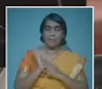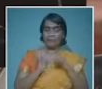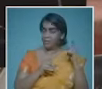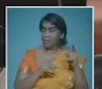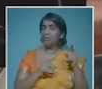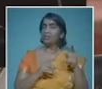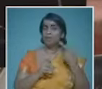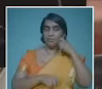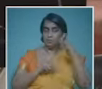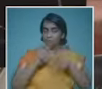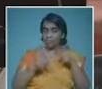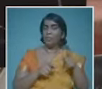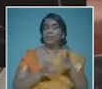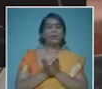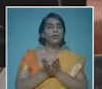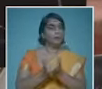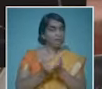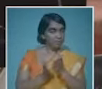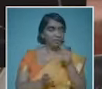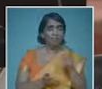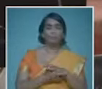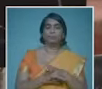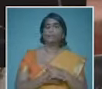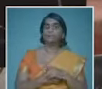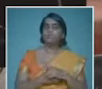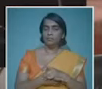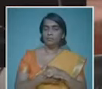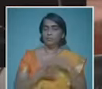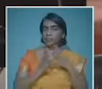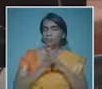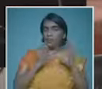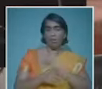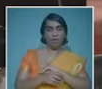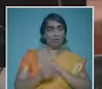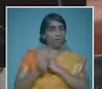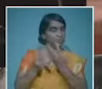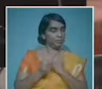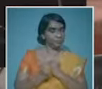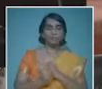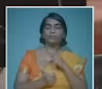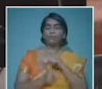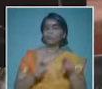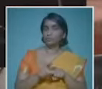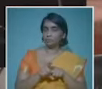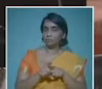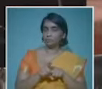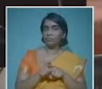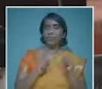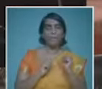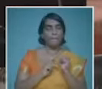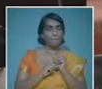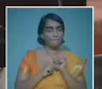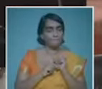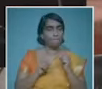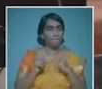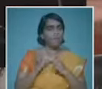பண்டங்கள் கப்பல் சேவை என்பனவையும் எமக்கு பாரிய வருமானத்தை ஈட்டி தந்தவைகளாகும். இதேபோல பலாலி விமான நிலையமும்